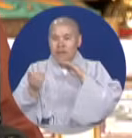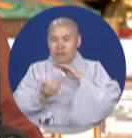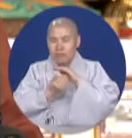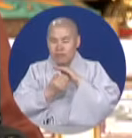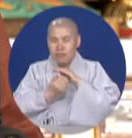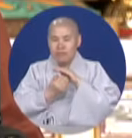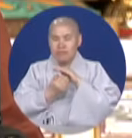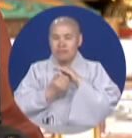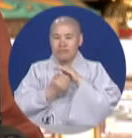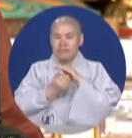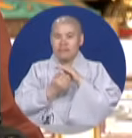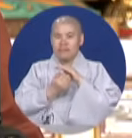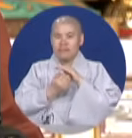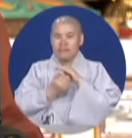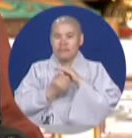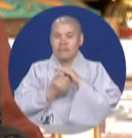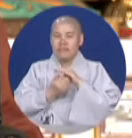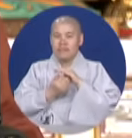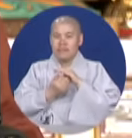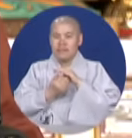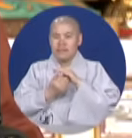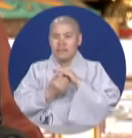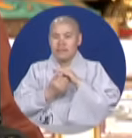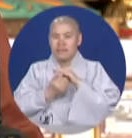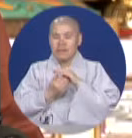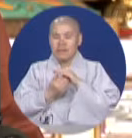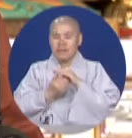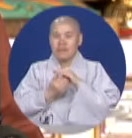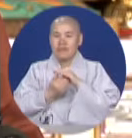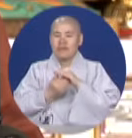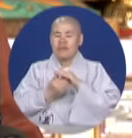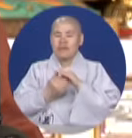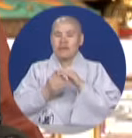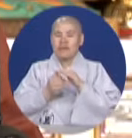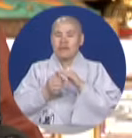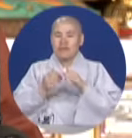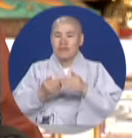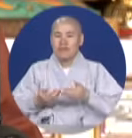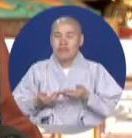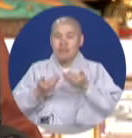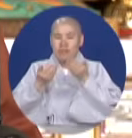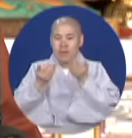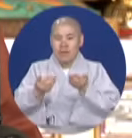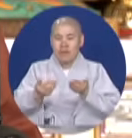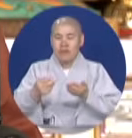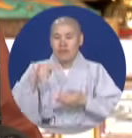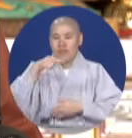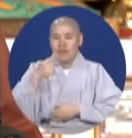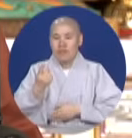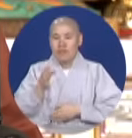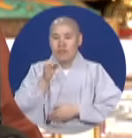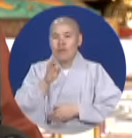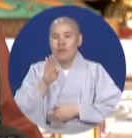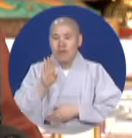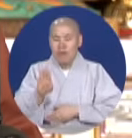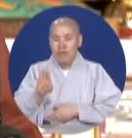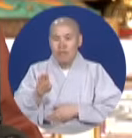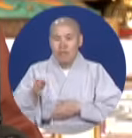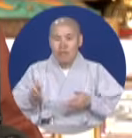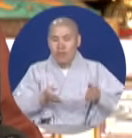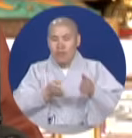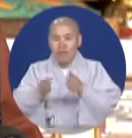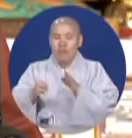성취하고 그것을 또 해향하고 하는 것을 도업이라고 합니다.